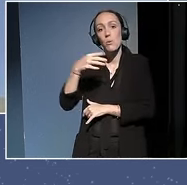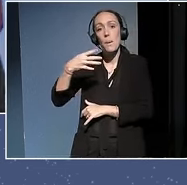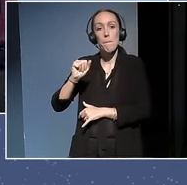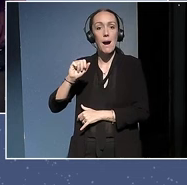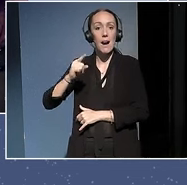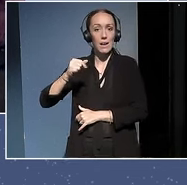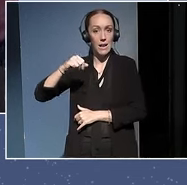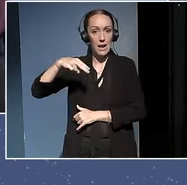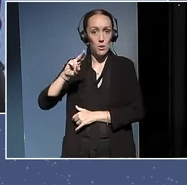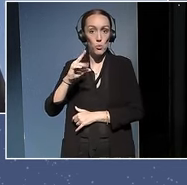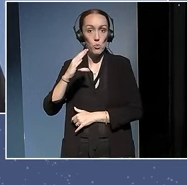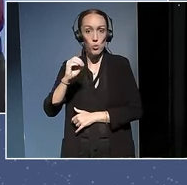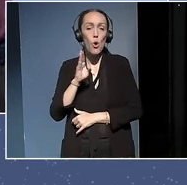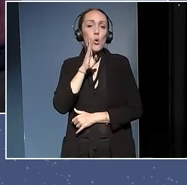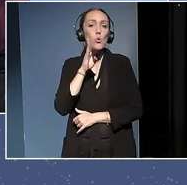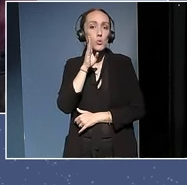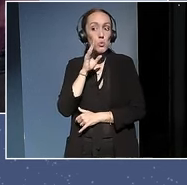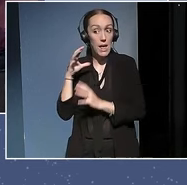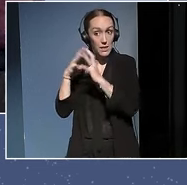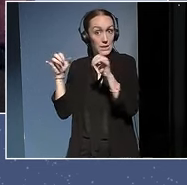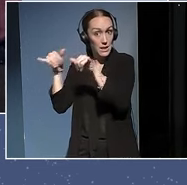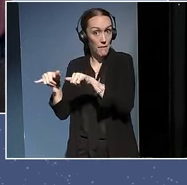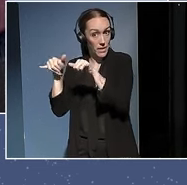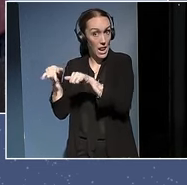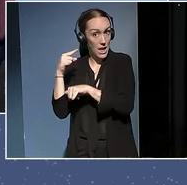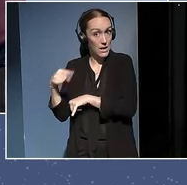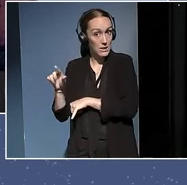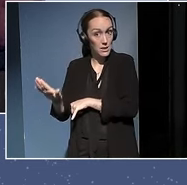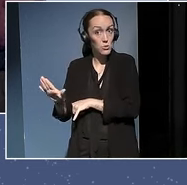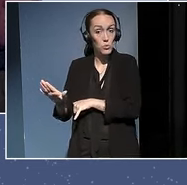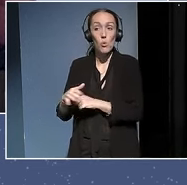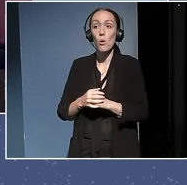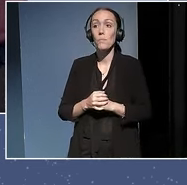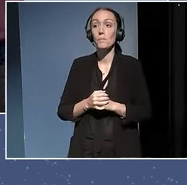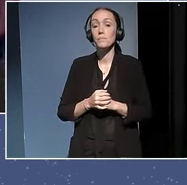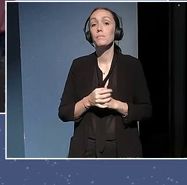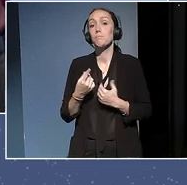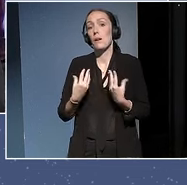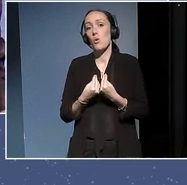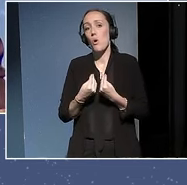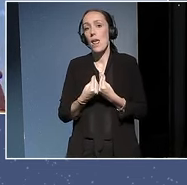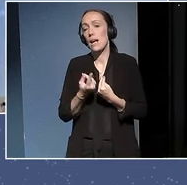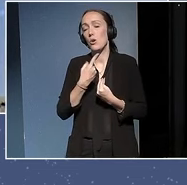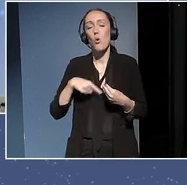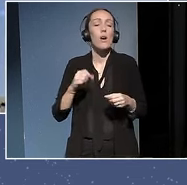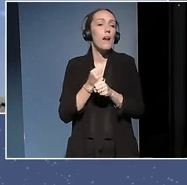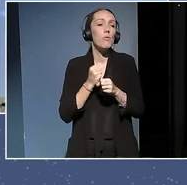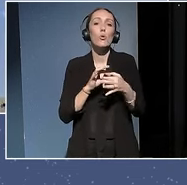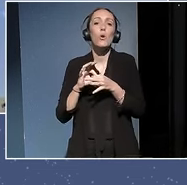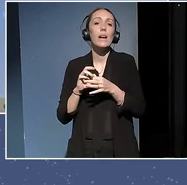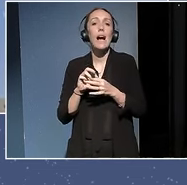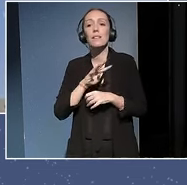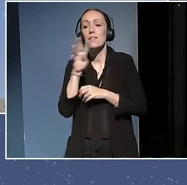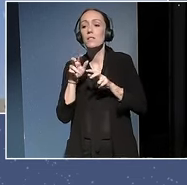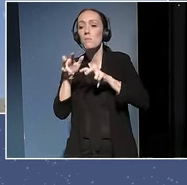collega con cui abbiamo pubblicato tutti i lavori importanti di spino e loro hanno fatto uno spinosauro di 15 m in